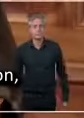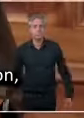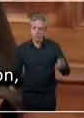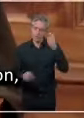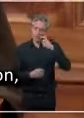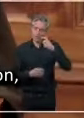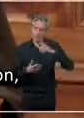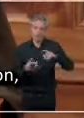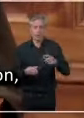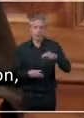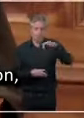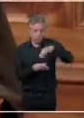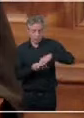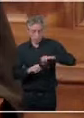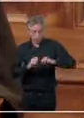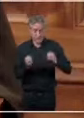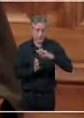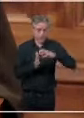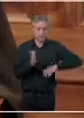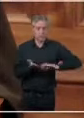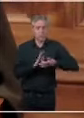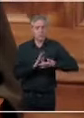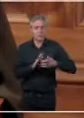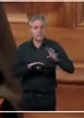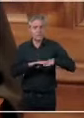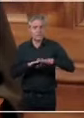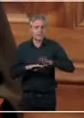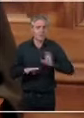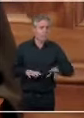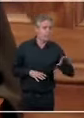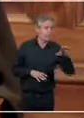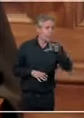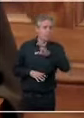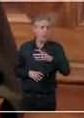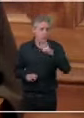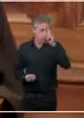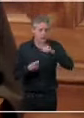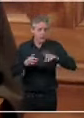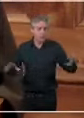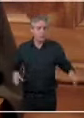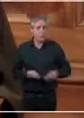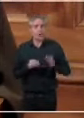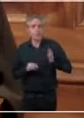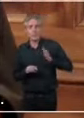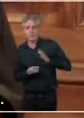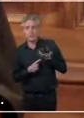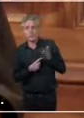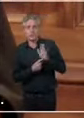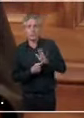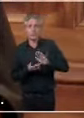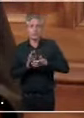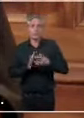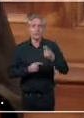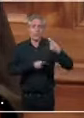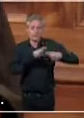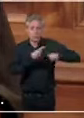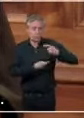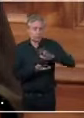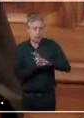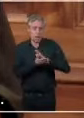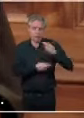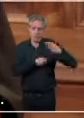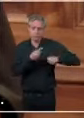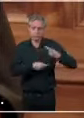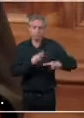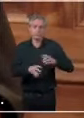dans la délibération, ces projets couvrent l'ensemble des quartiers. Ils visent à rassembler les Bordelaises et les Bordelais, toutes générations confondues,